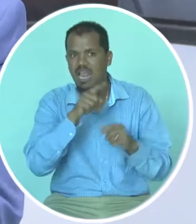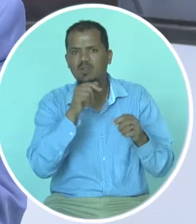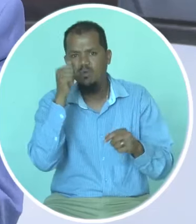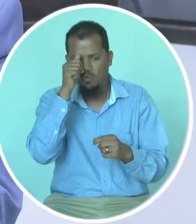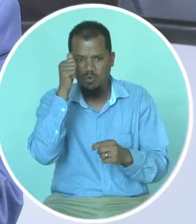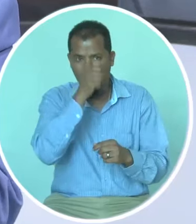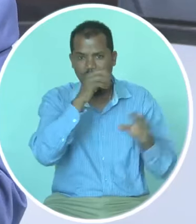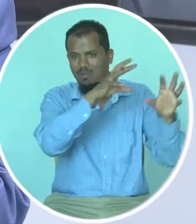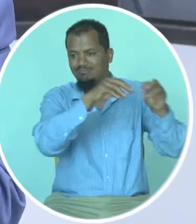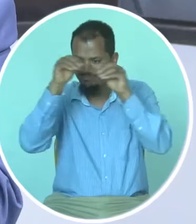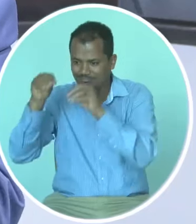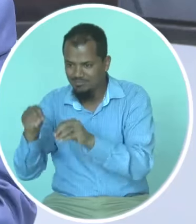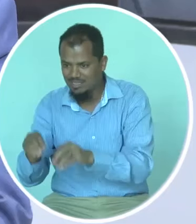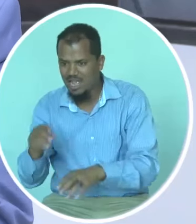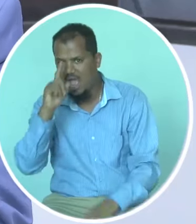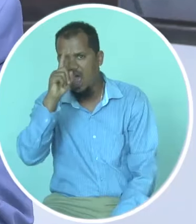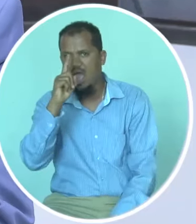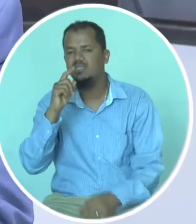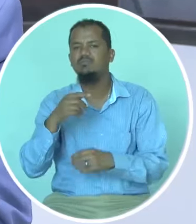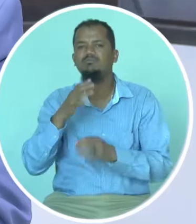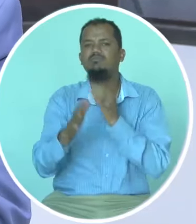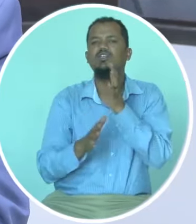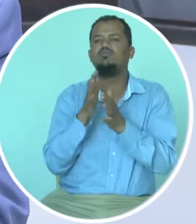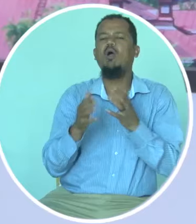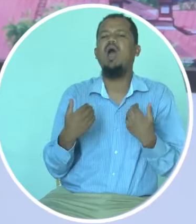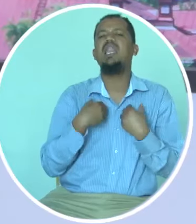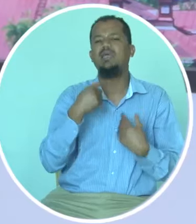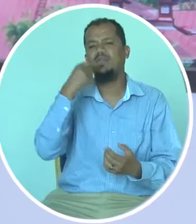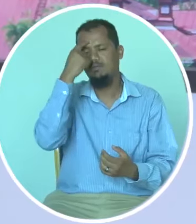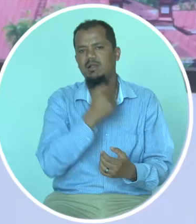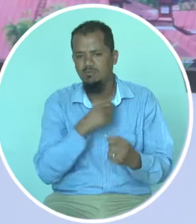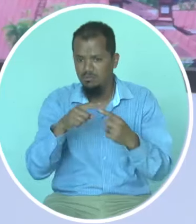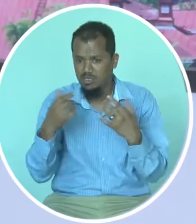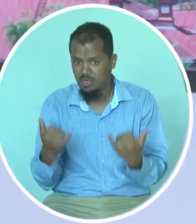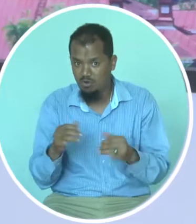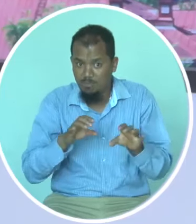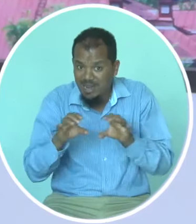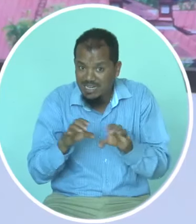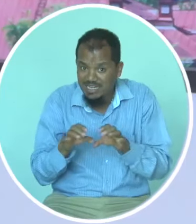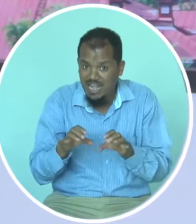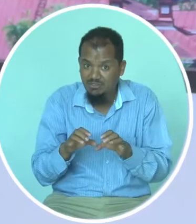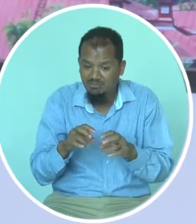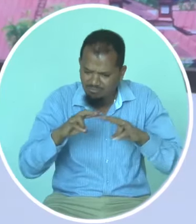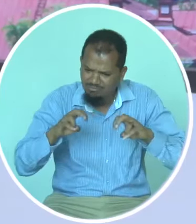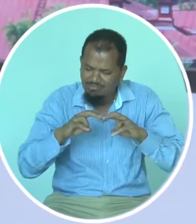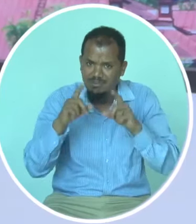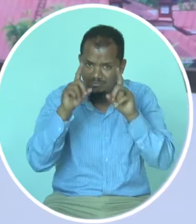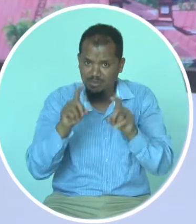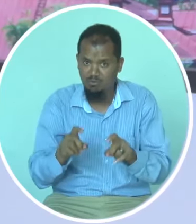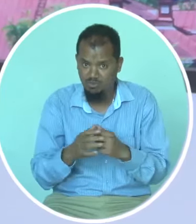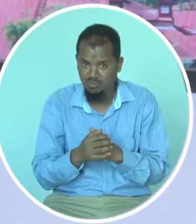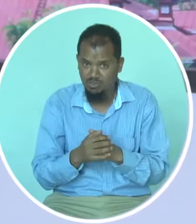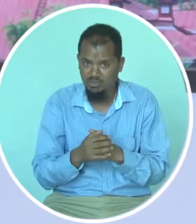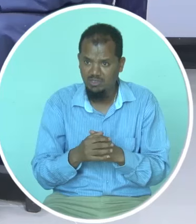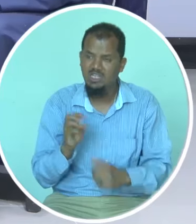ኢትዮጵያ ስናመጣው ኢትዮጵያ ውስጥ አንድ ምልክት ቋንቋ አለ ብለን ነው ምናምነው እስካሁን ድረስ ባደረግናቸው ጥናትና ምርምሮች ማለት